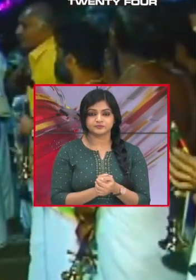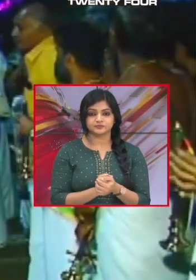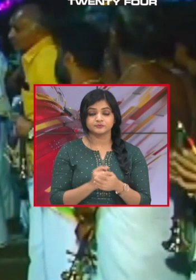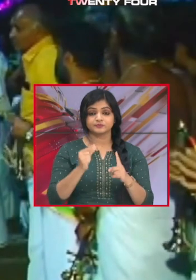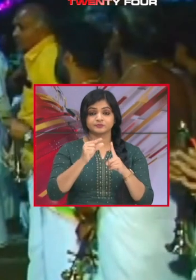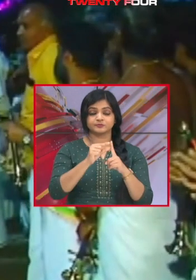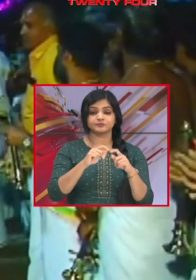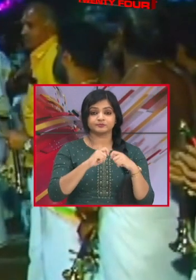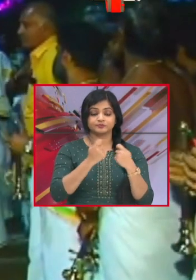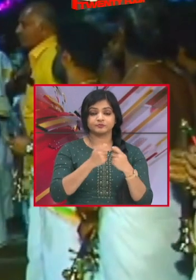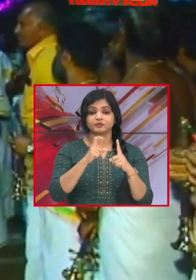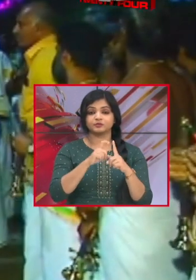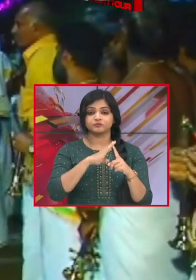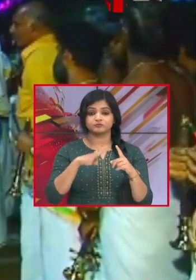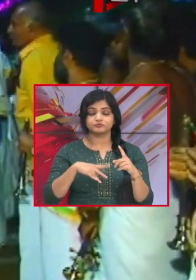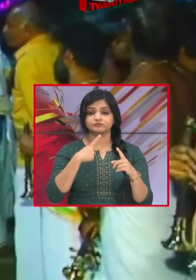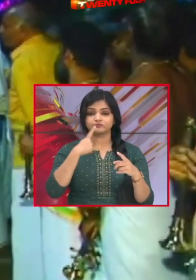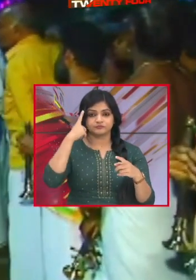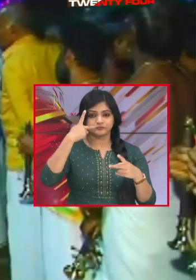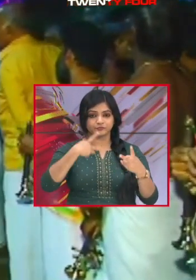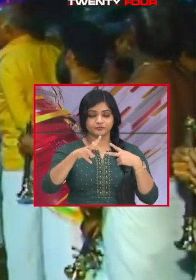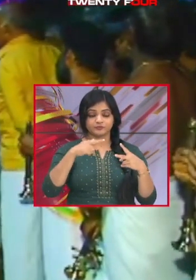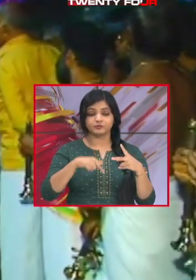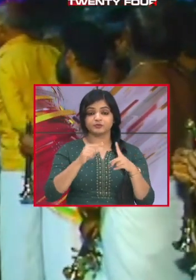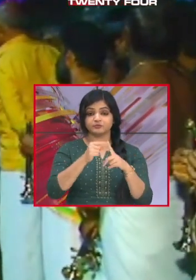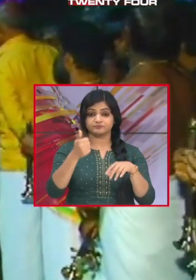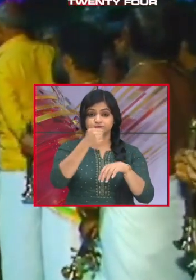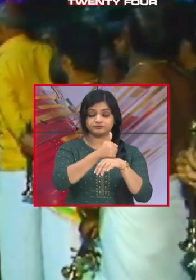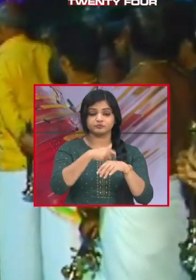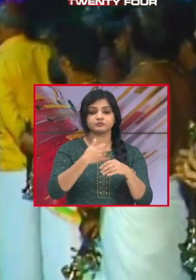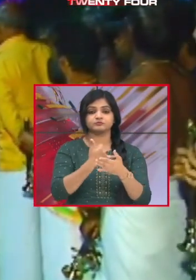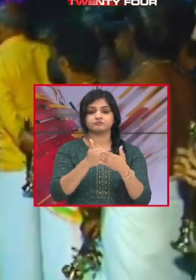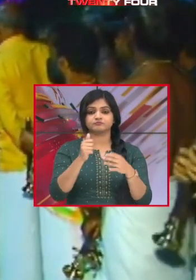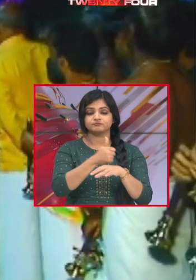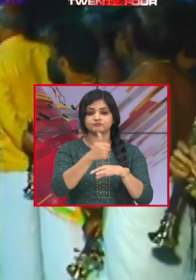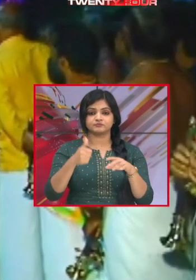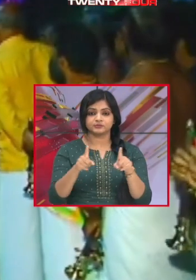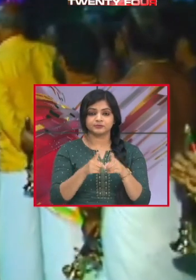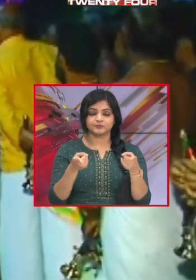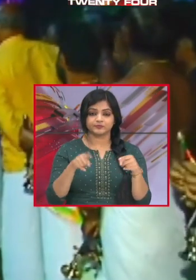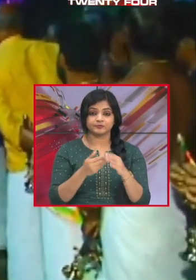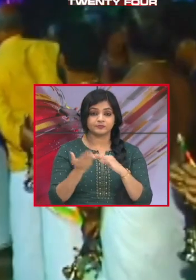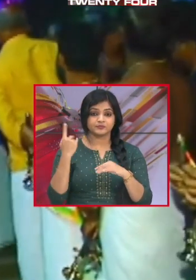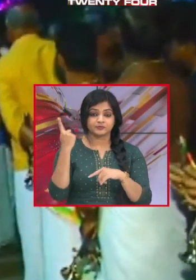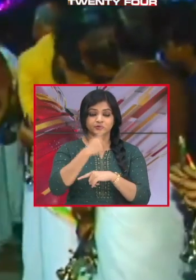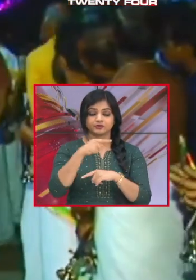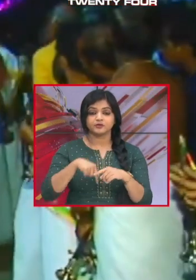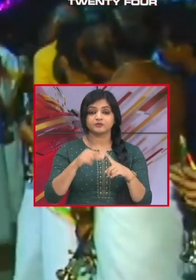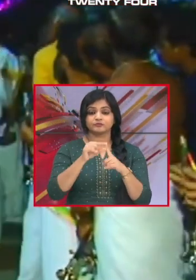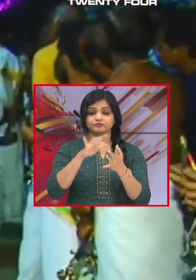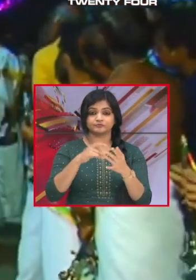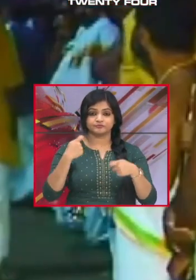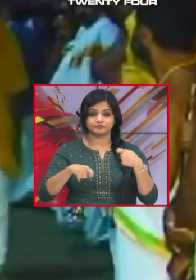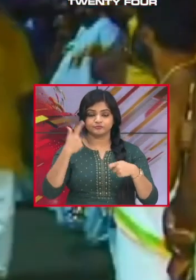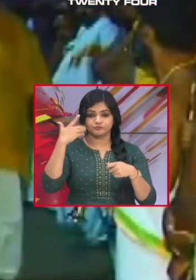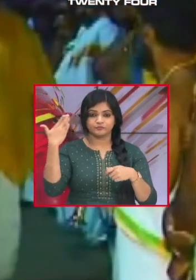പാറമേക്കാവ് ദേവസ്വവുമായി ഉണ്ടായ അഭിപ്രായ ഭിന്നതയാണ് പെരുവനത്തിന് പ്രമാണി സ്ഥാനം നഷ്ടമാകുന്നതിലേക്ക് വഴിതെളിച്ചത്. കഴിഞ്ഞ ദിവസം പാറമേക്കാവ് വേലയ്ക്ക് പെരുവനമായിരുന്നു